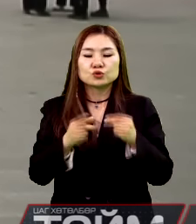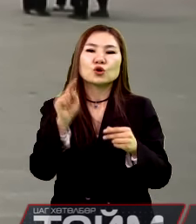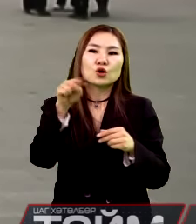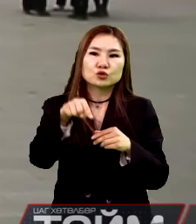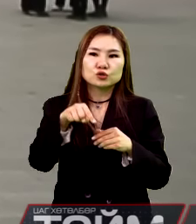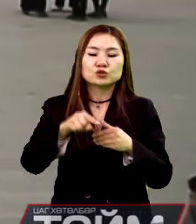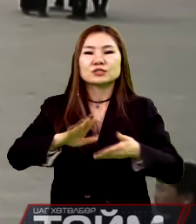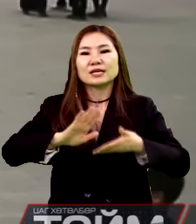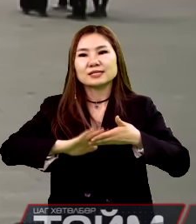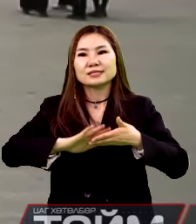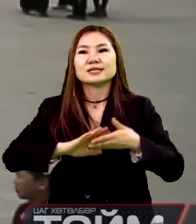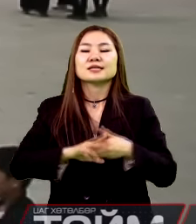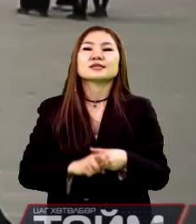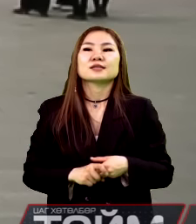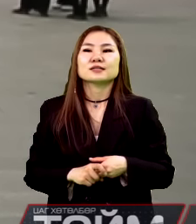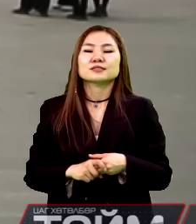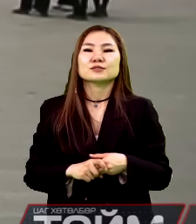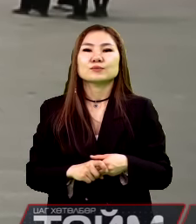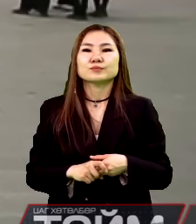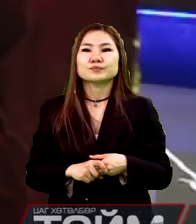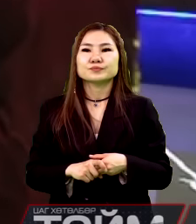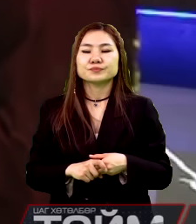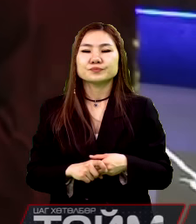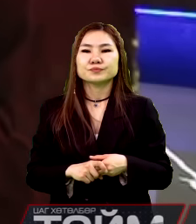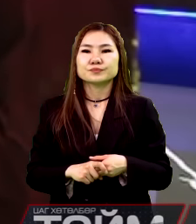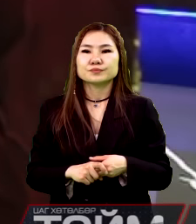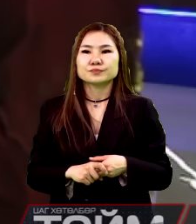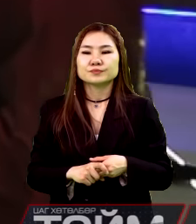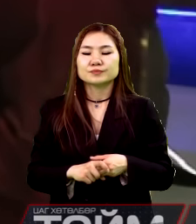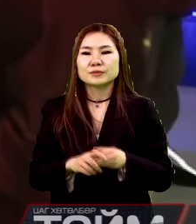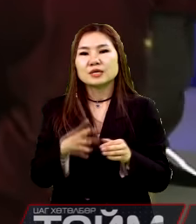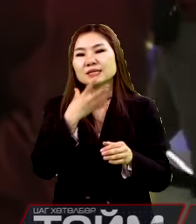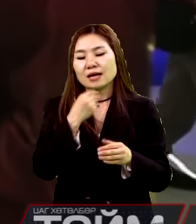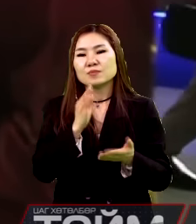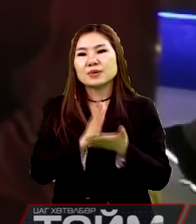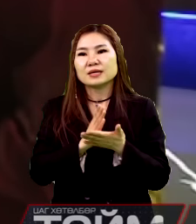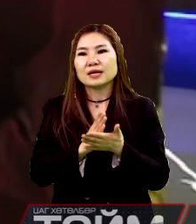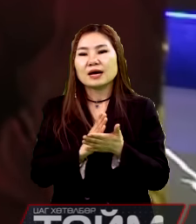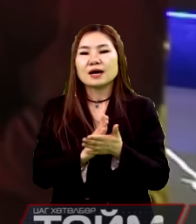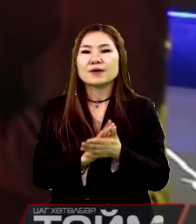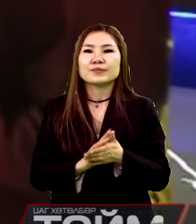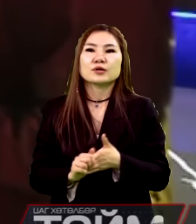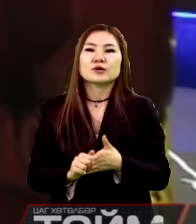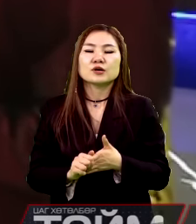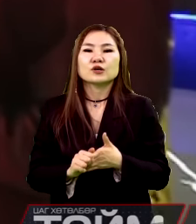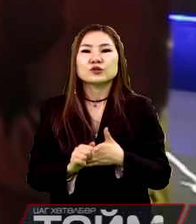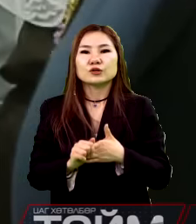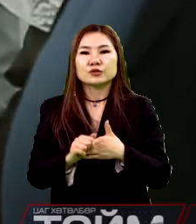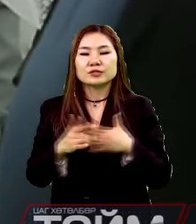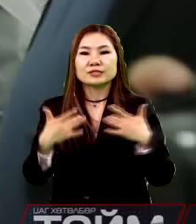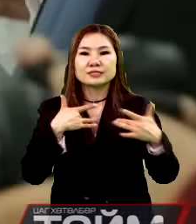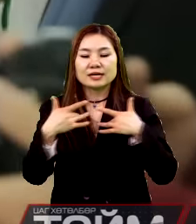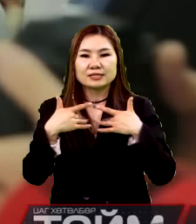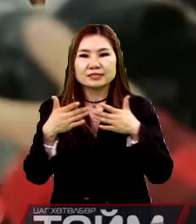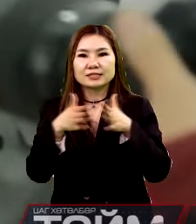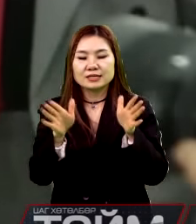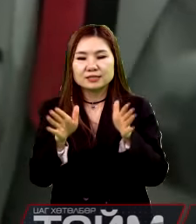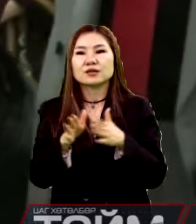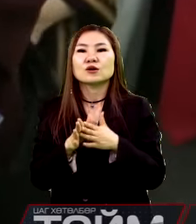одоо жүжигчдэд очиж бүхэл бүтэн юм гоё том театр нээгдэж байгаа нь өөр одоо үнэхээр сайхан байна. Театрын маань нээлт нь хайрыг хайрл гэдэг ийм